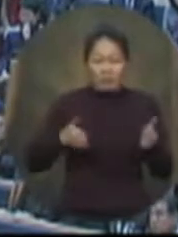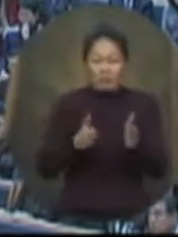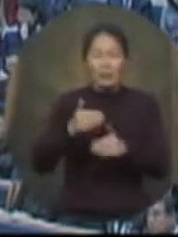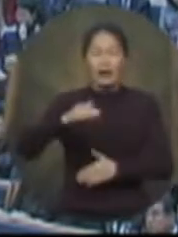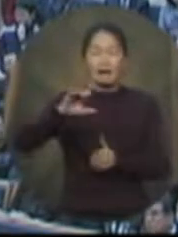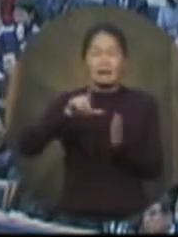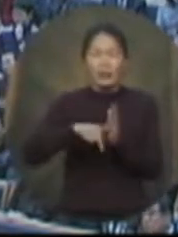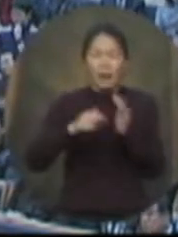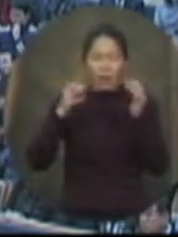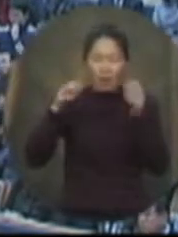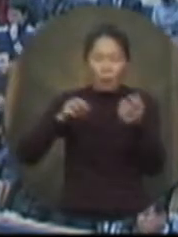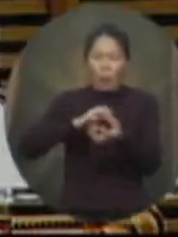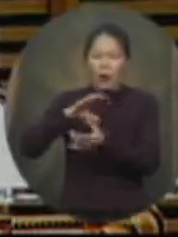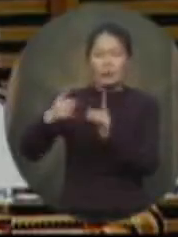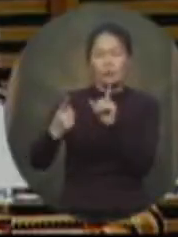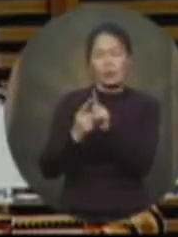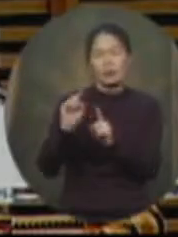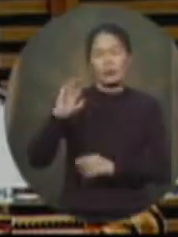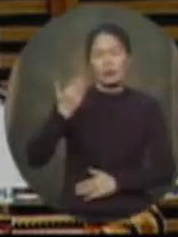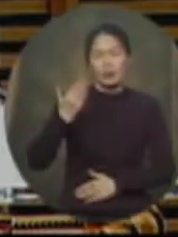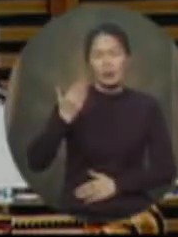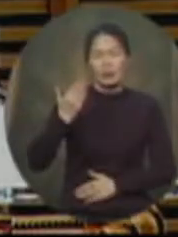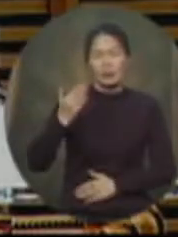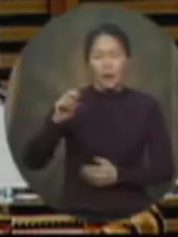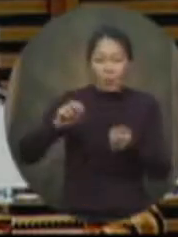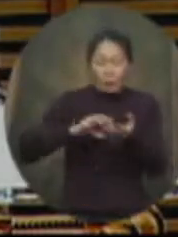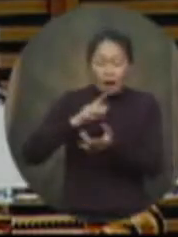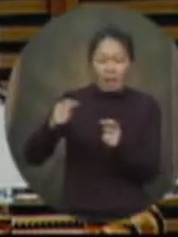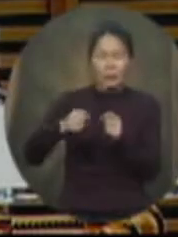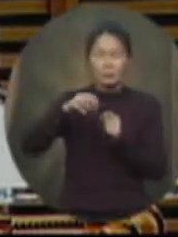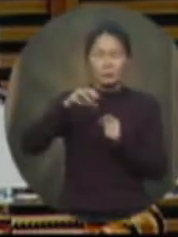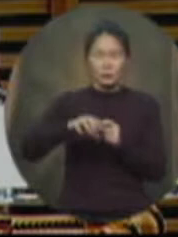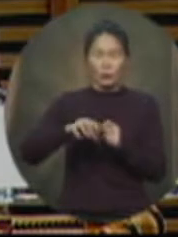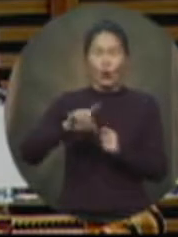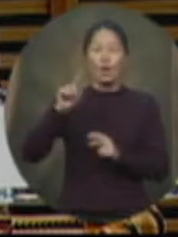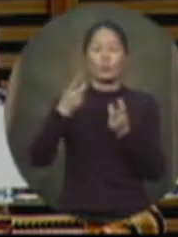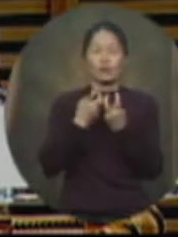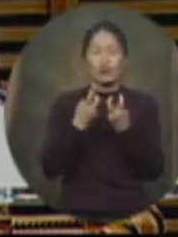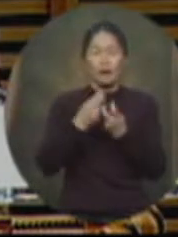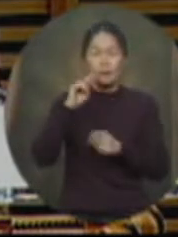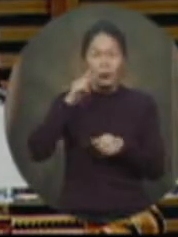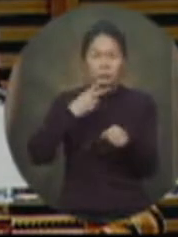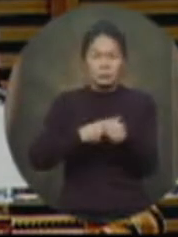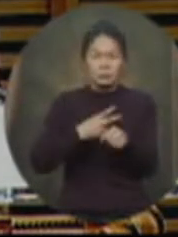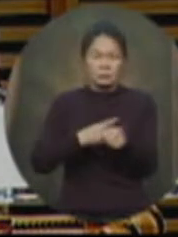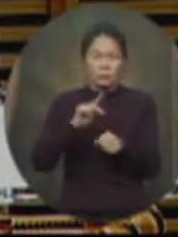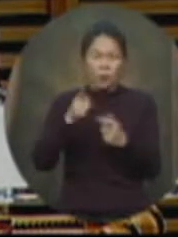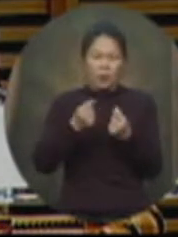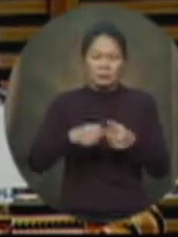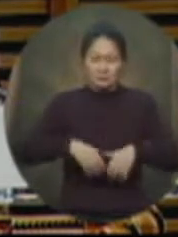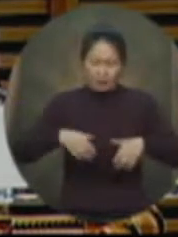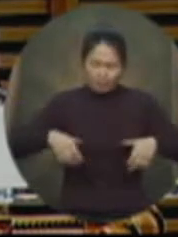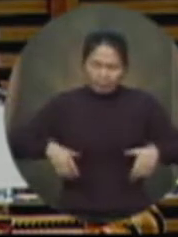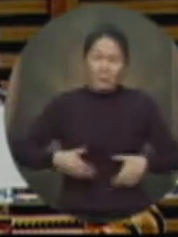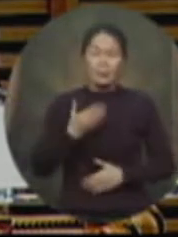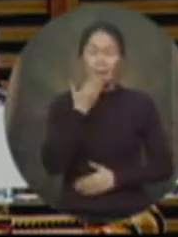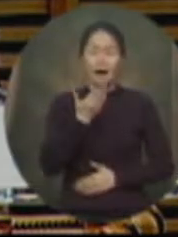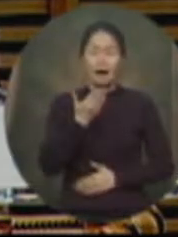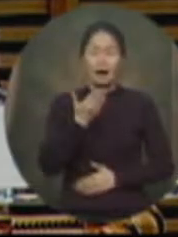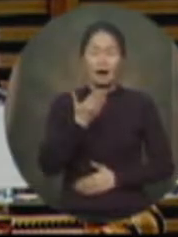도 온다는 거죠 그런데 그 환란 앞에서 어떻게 사도 바울은 그렇게 단대 했을까